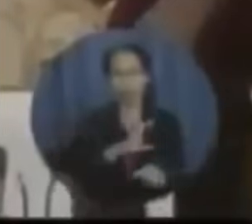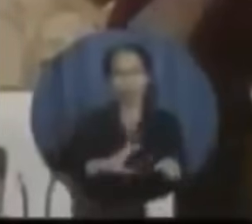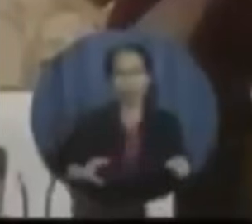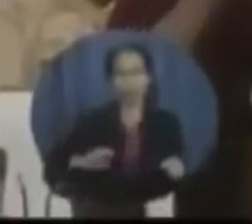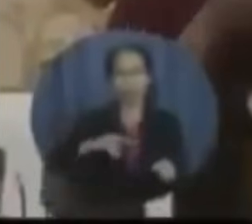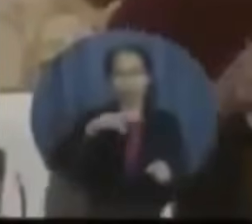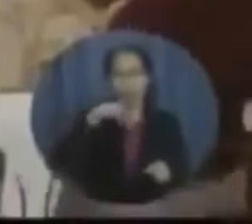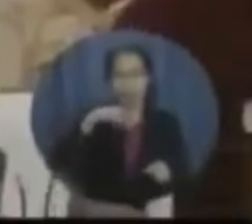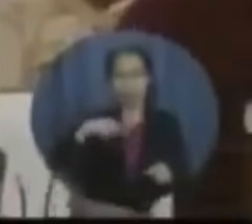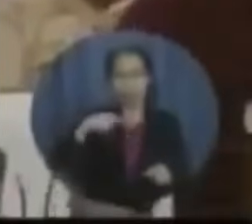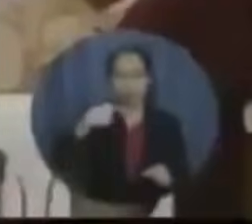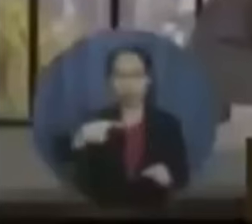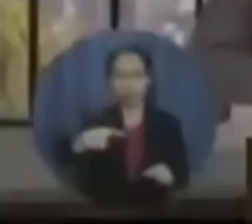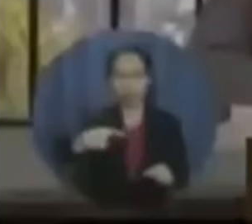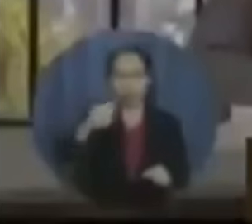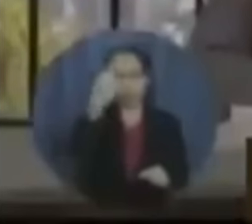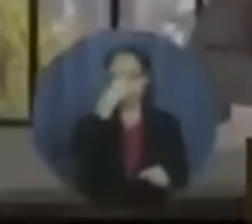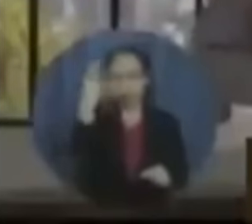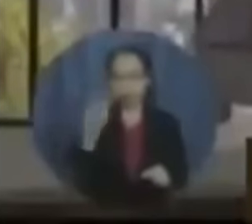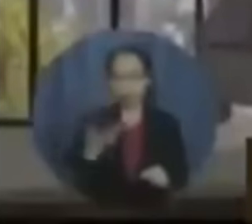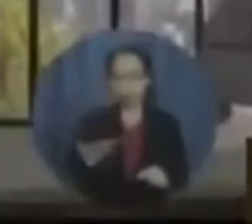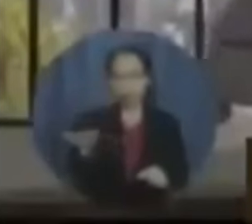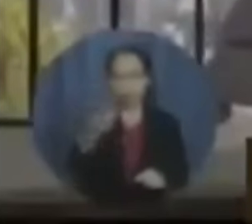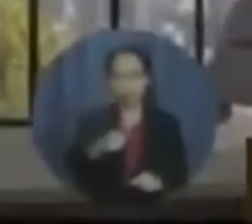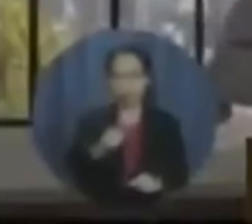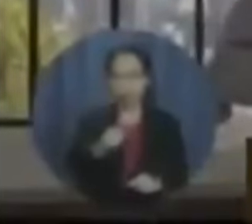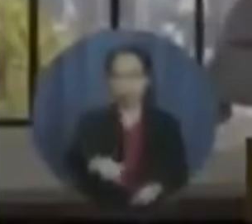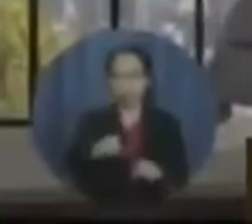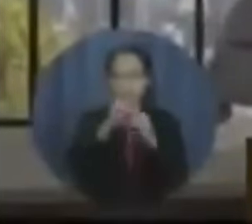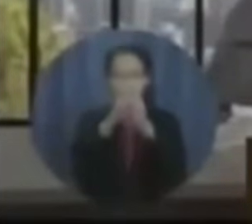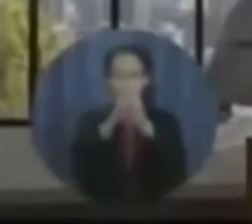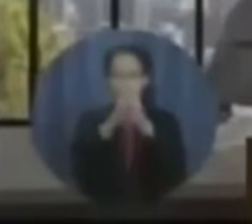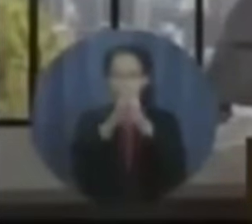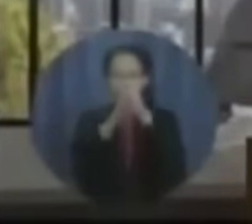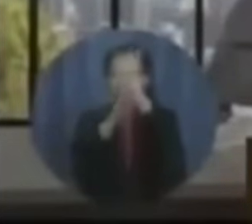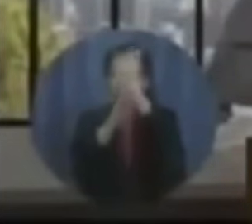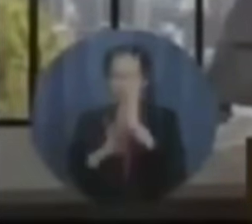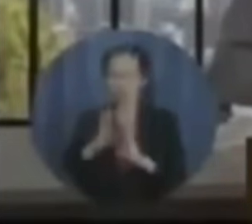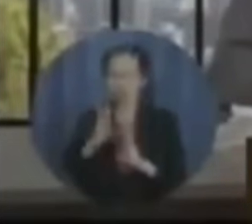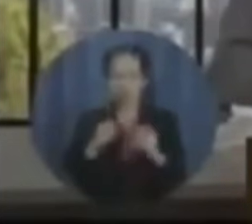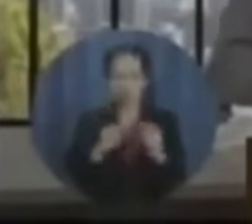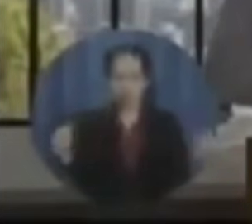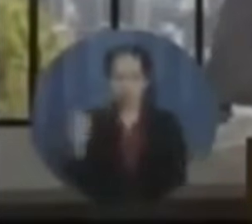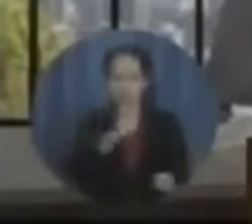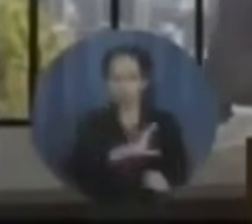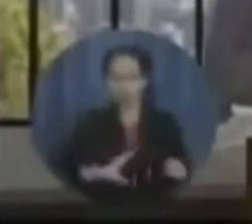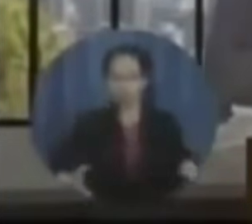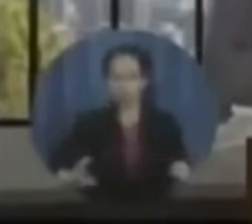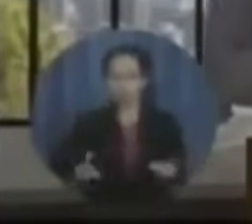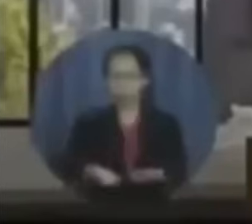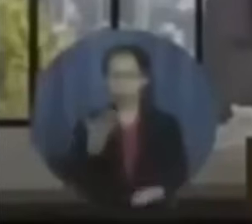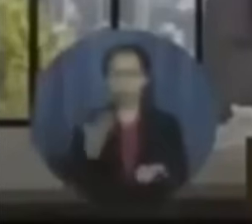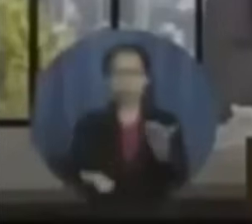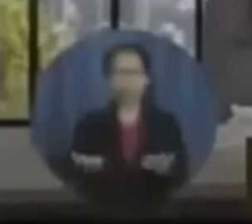Hindi naman masasabing kung mo Katoliko ka, nagsisimba ka, Antikristo ka na agad. Maaari,